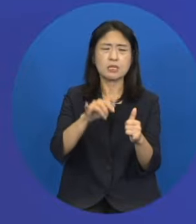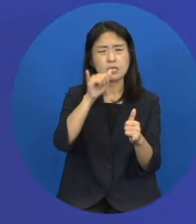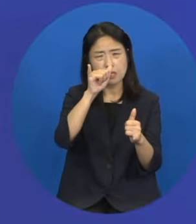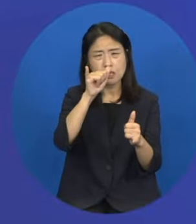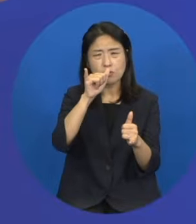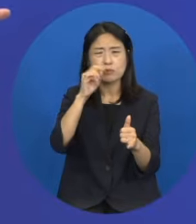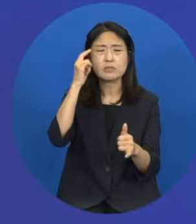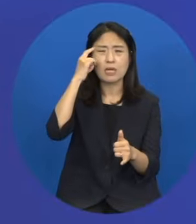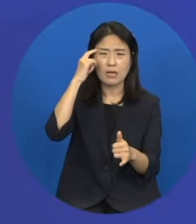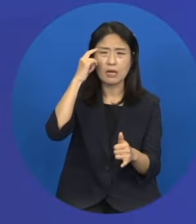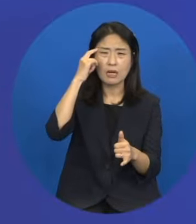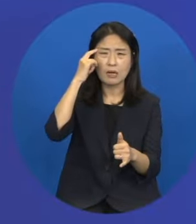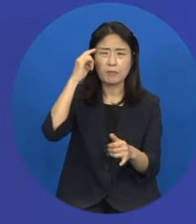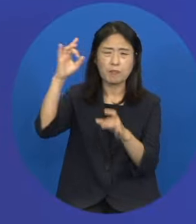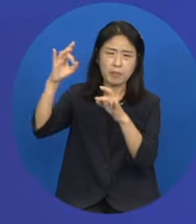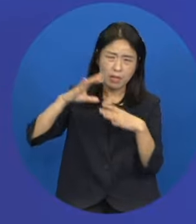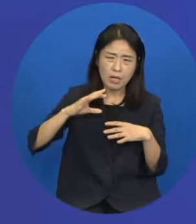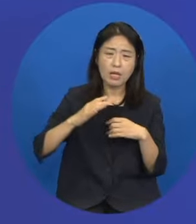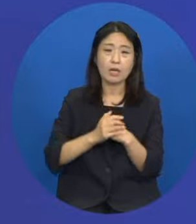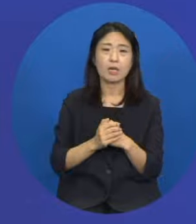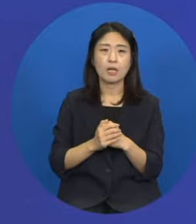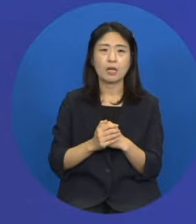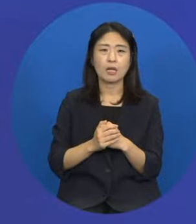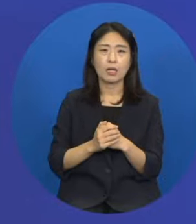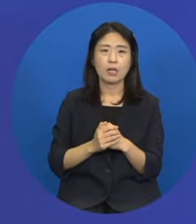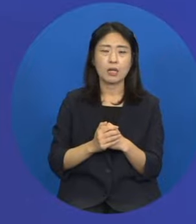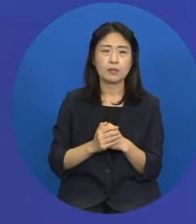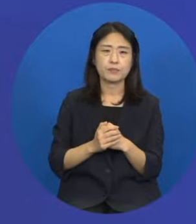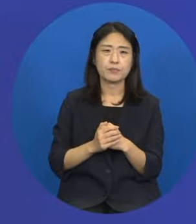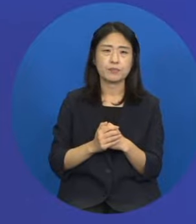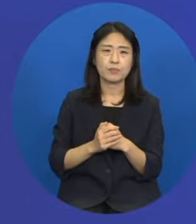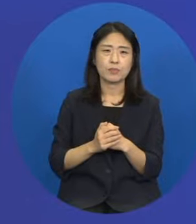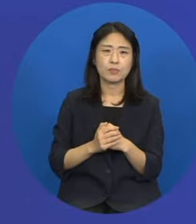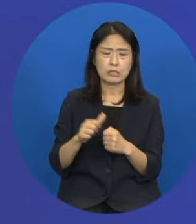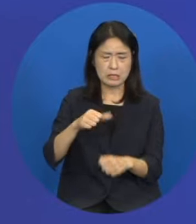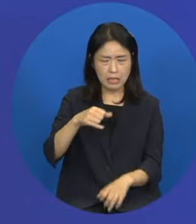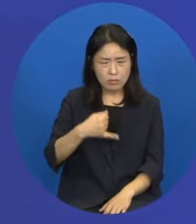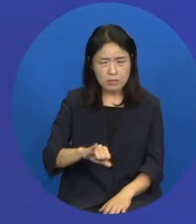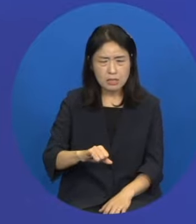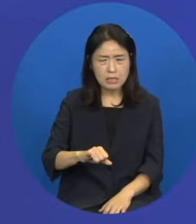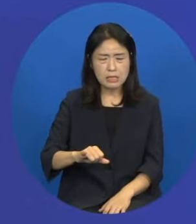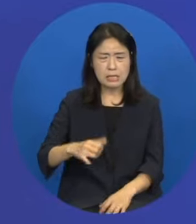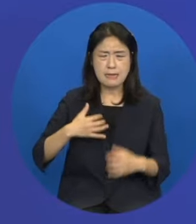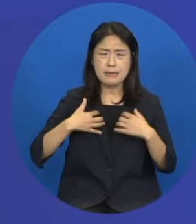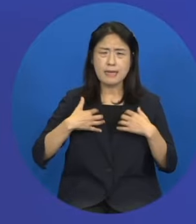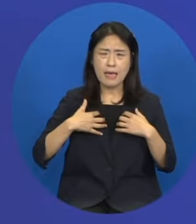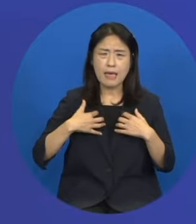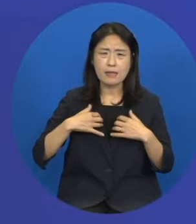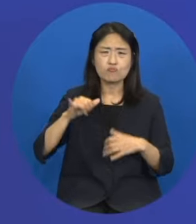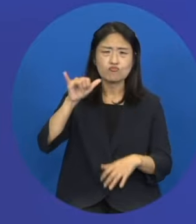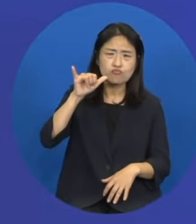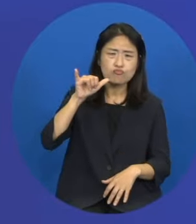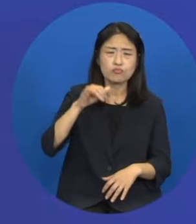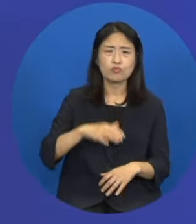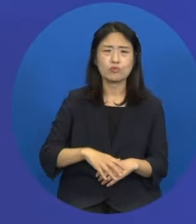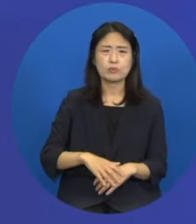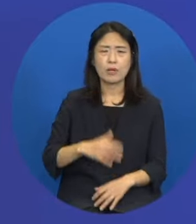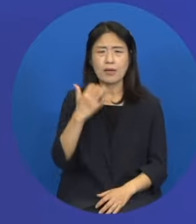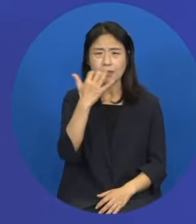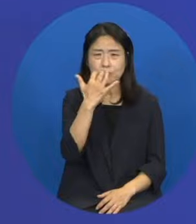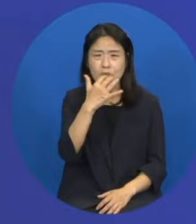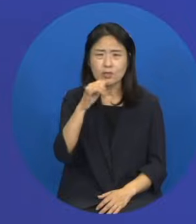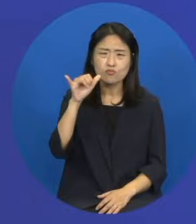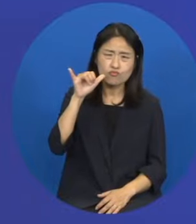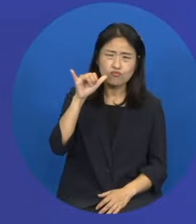아이들이 요즘에 게임이나 그런 중독에 참 많이 묶여있죠. 음란 중독에 묶여있는